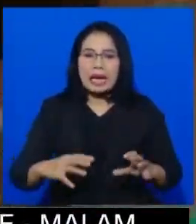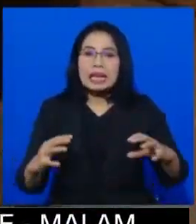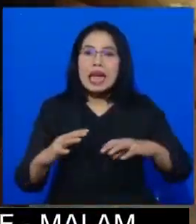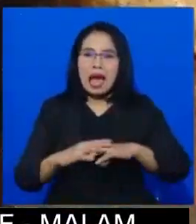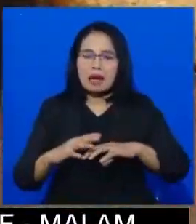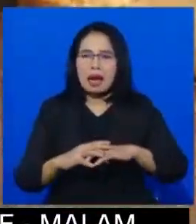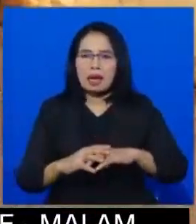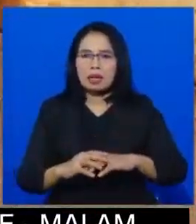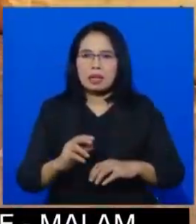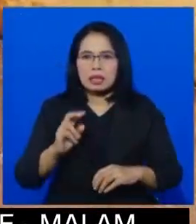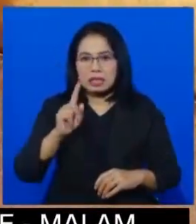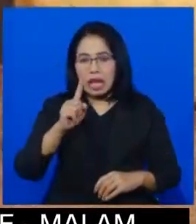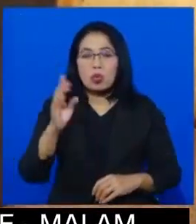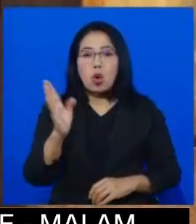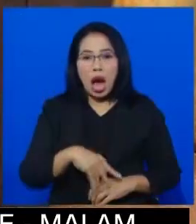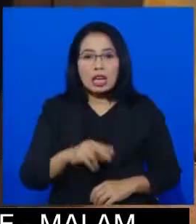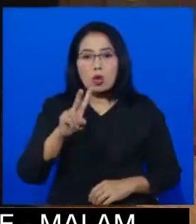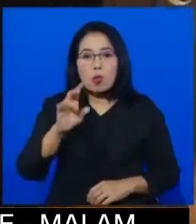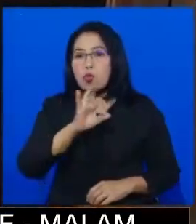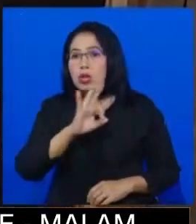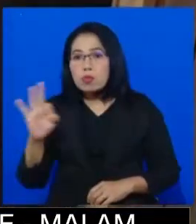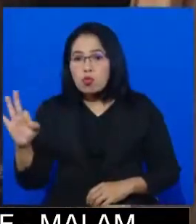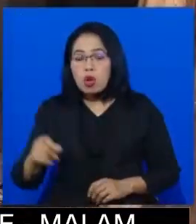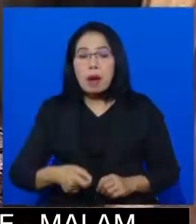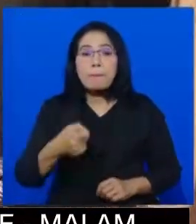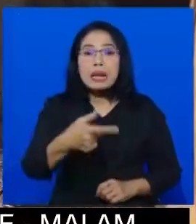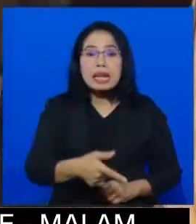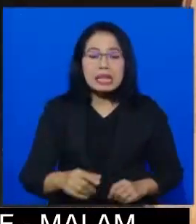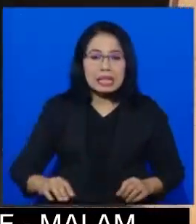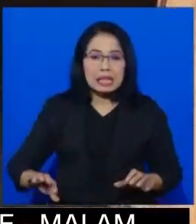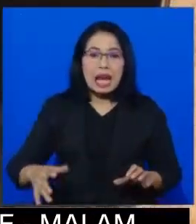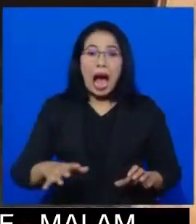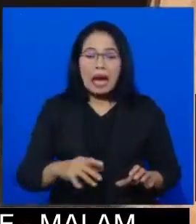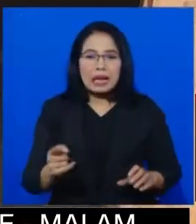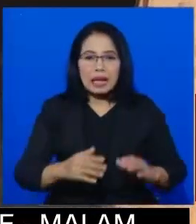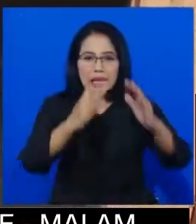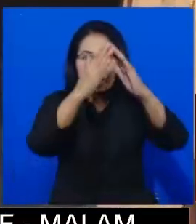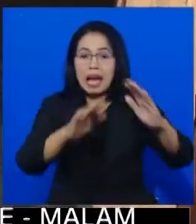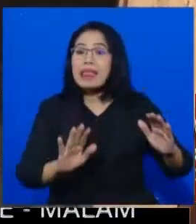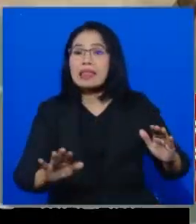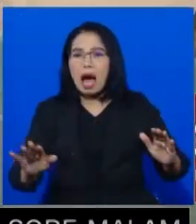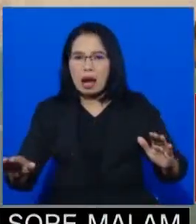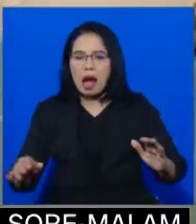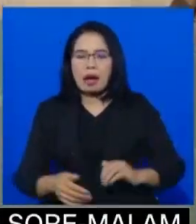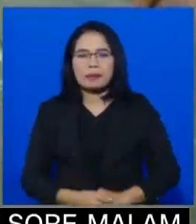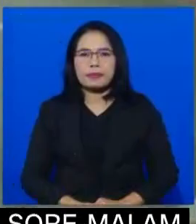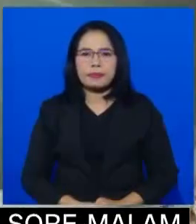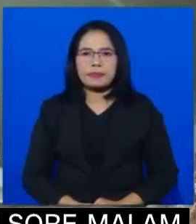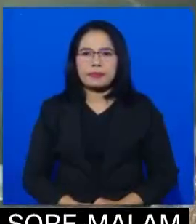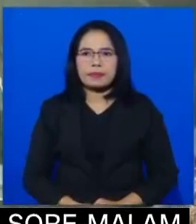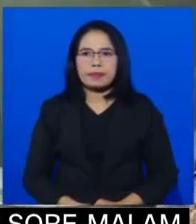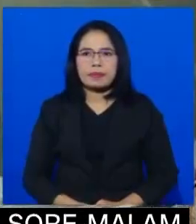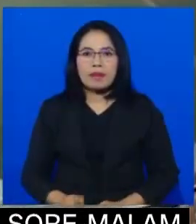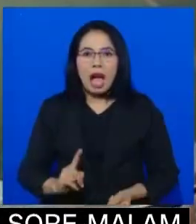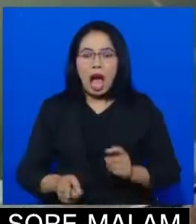menghabiskan Rp20.000 membeli air dari tetangganya yang memiliki selang air tanah. Kalau saya nyuci,